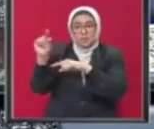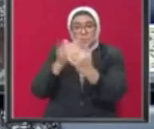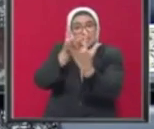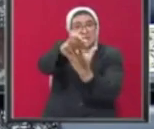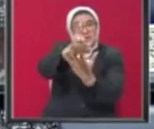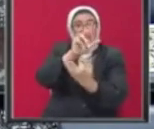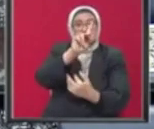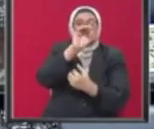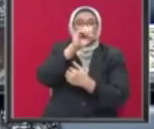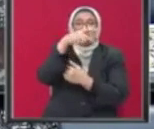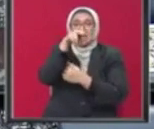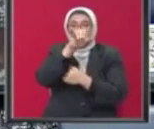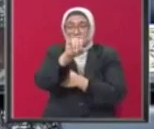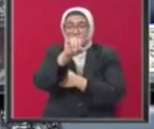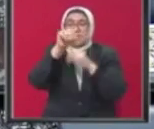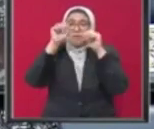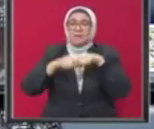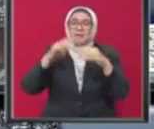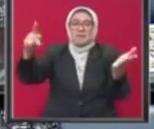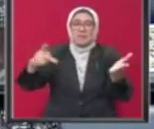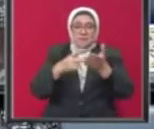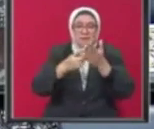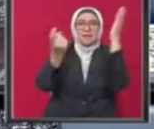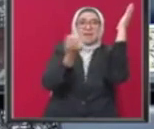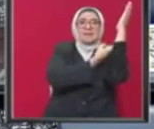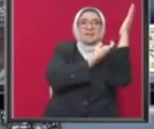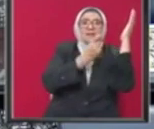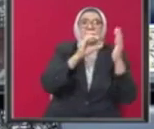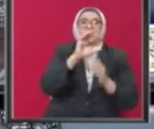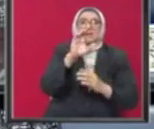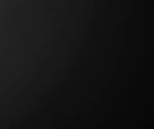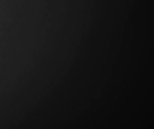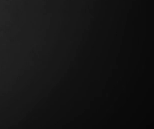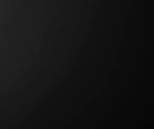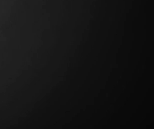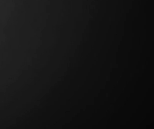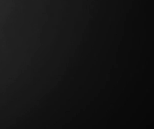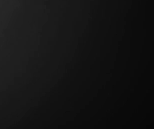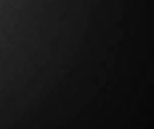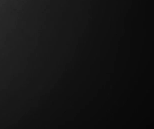memperkenalkan getah krip yang boleh meningkatkan pendapatan pada penoreh getah. Terima kasih Yang Berhormat. Terima kasih Menteri.